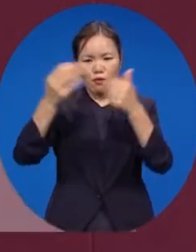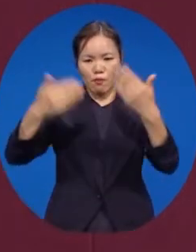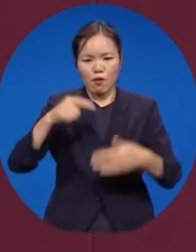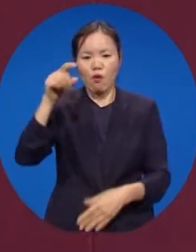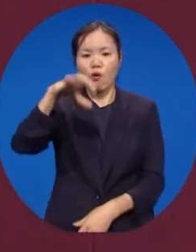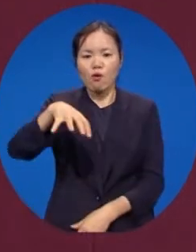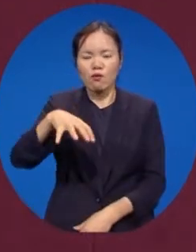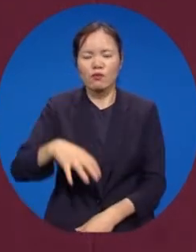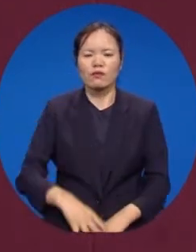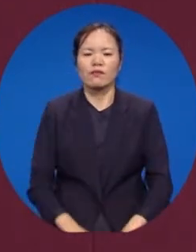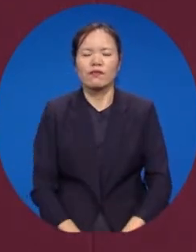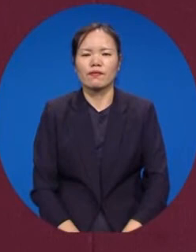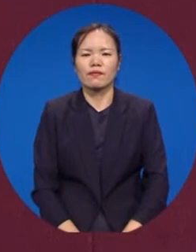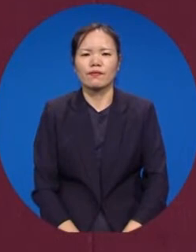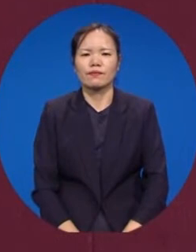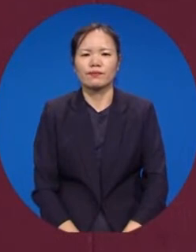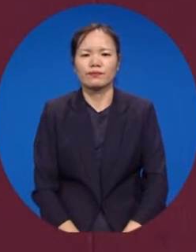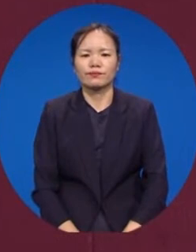합니까?